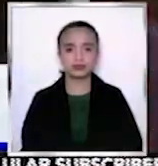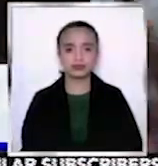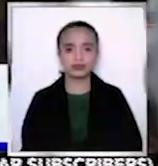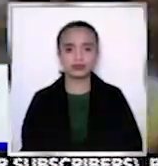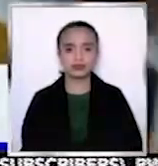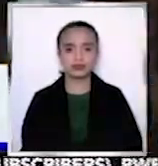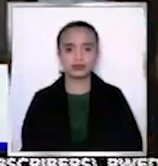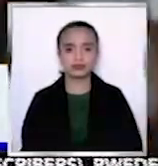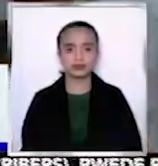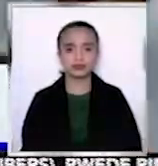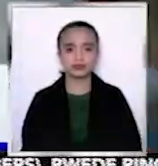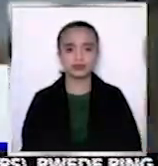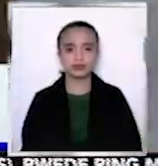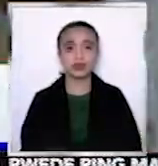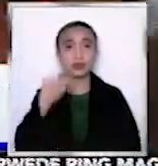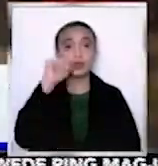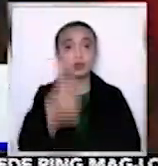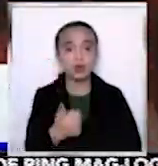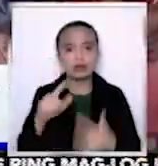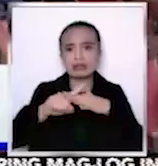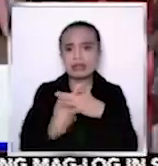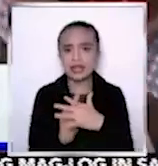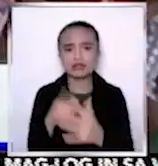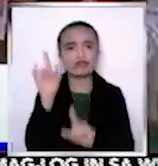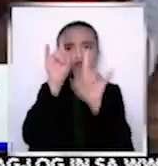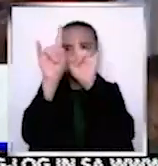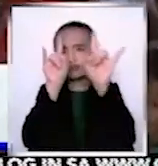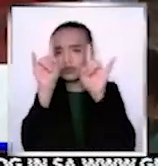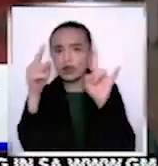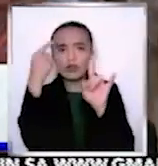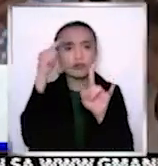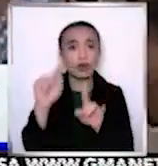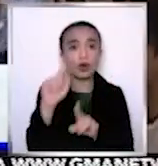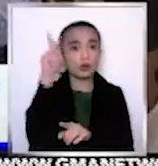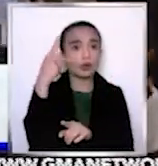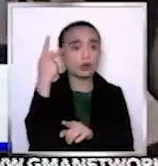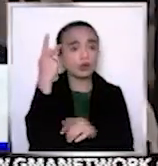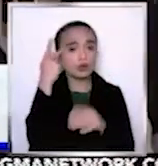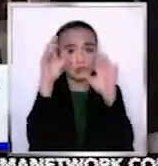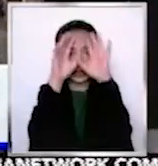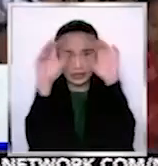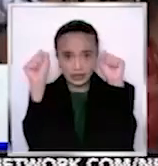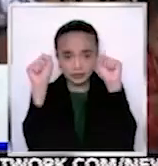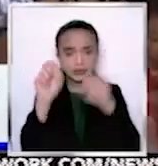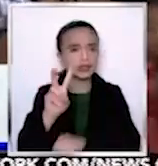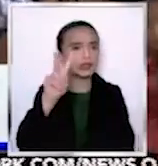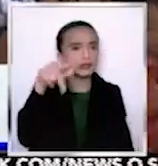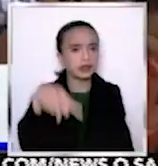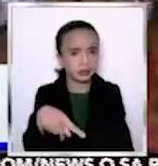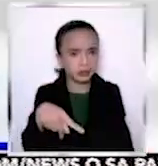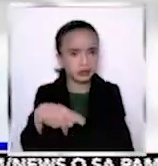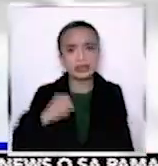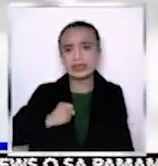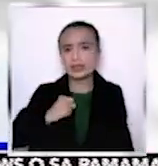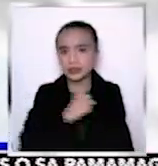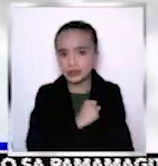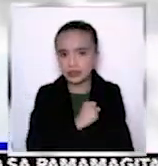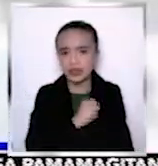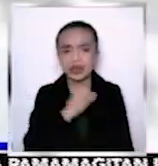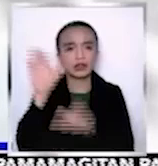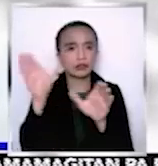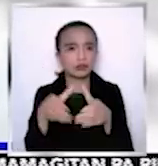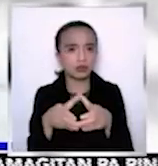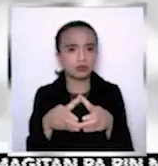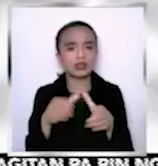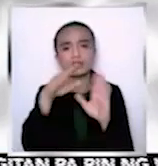Magsisimula na bukas ang panahon ng kampanya para sa mga tumatakbong presidente, vice-presidente, senador at party list. Sa isang